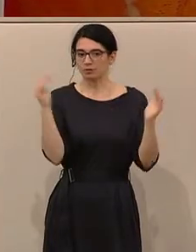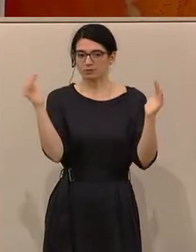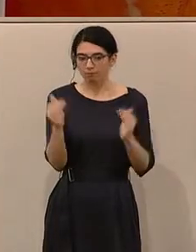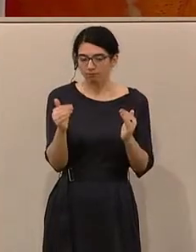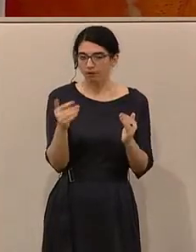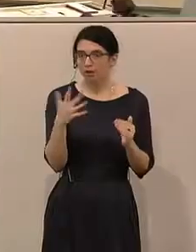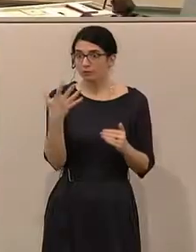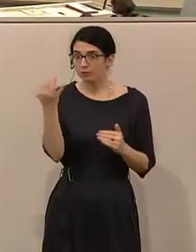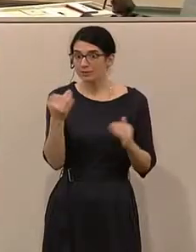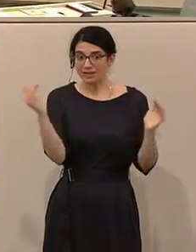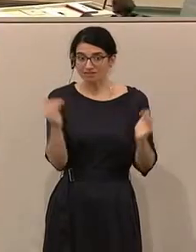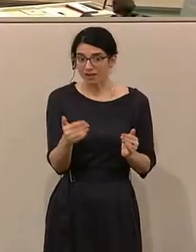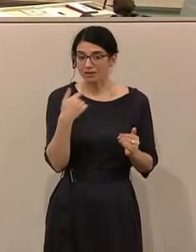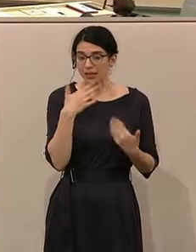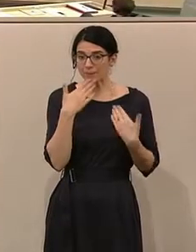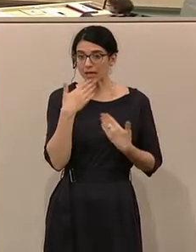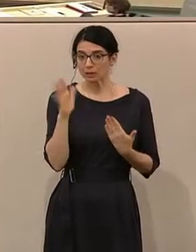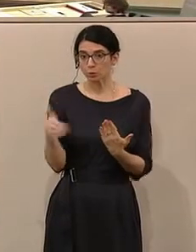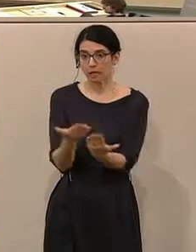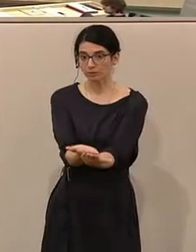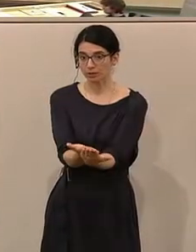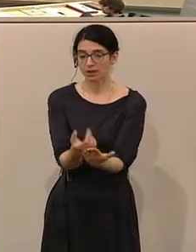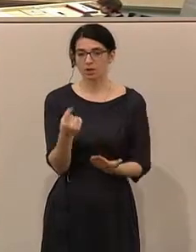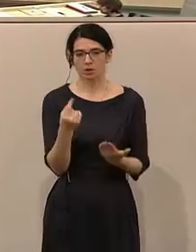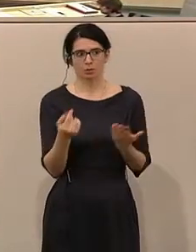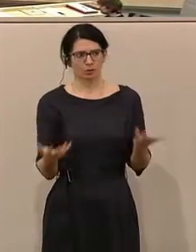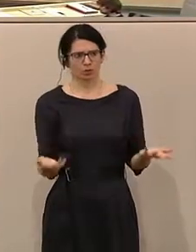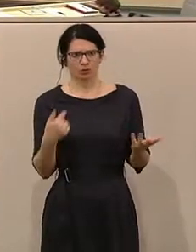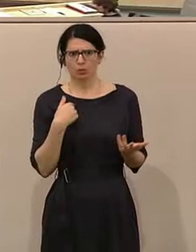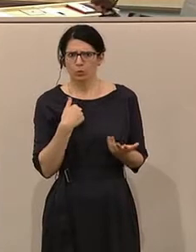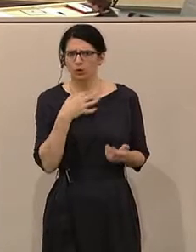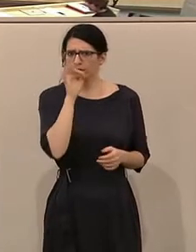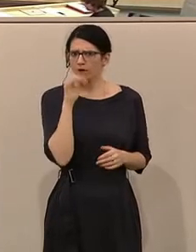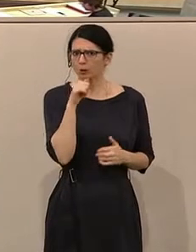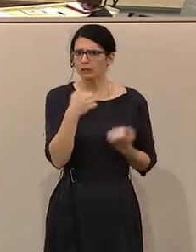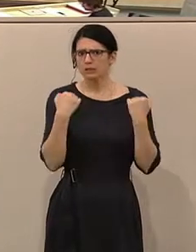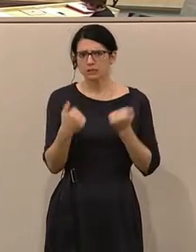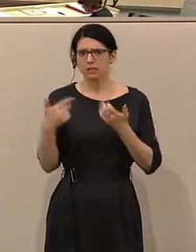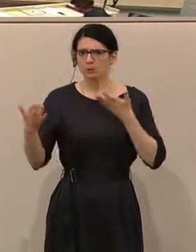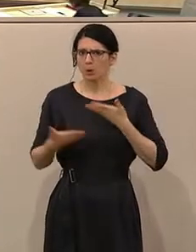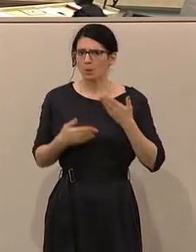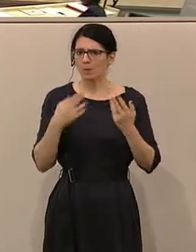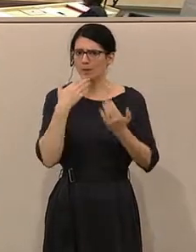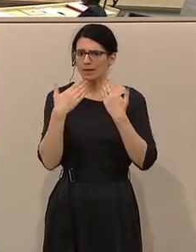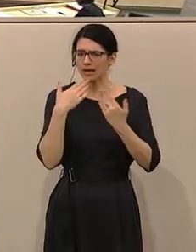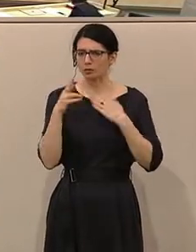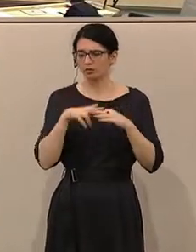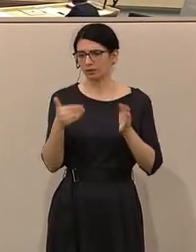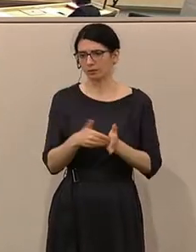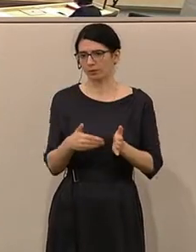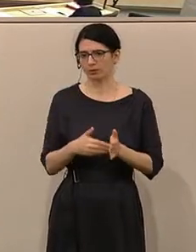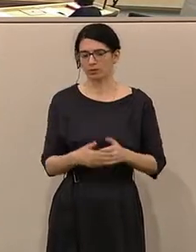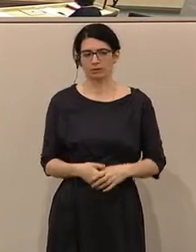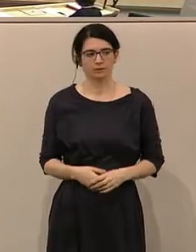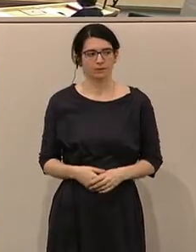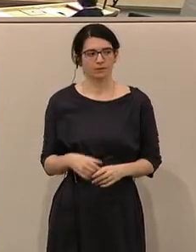Frauen, die Hilfe und Beratung brauchen, können nicht mehr sicher sein, dass sie diese auch bekommen. Nein, es sind